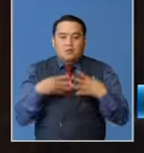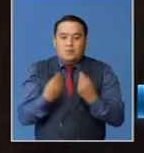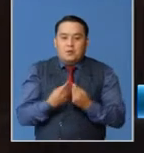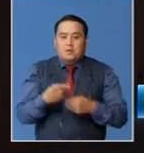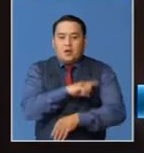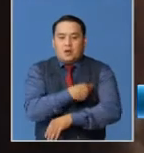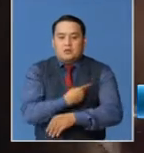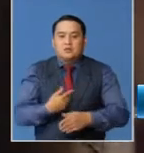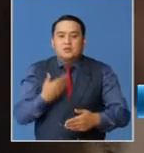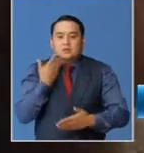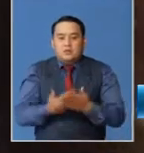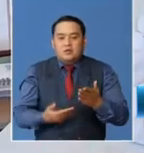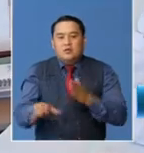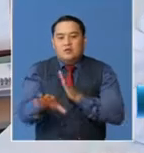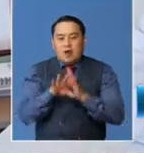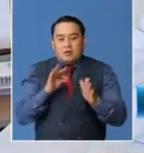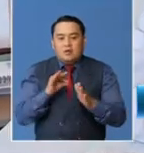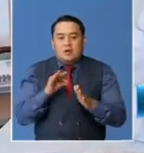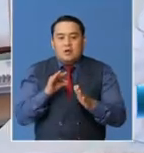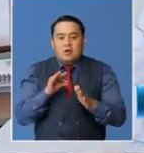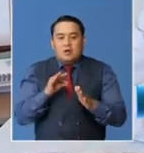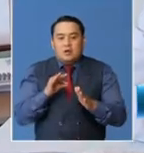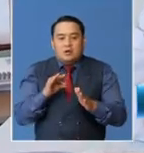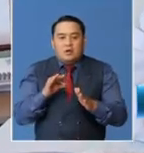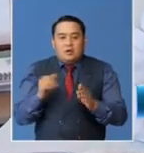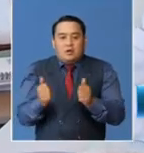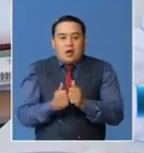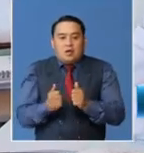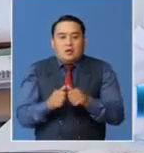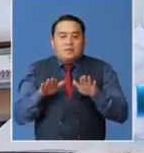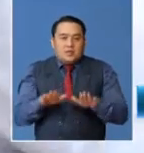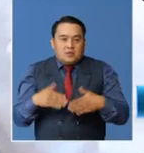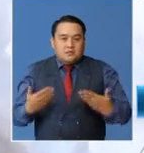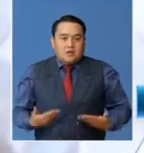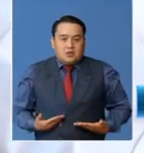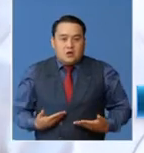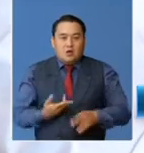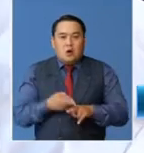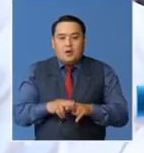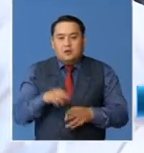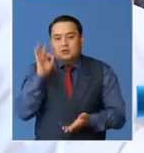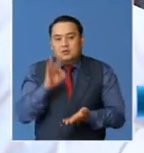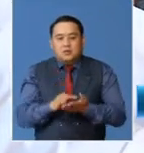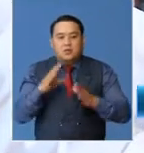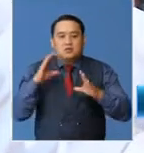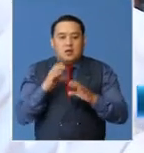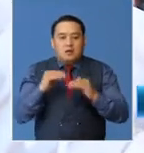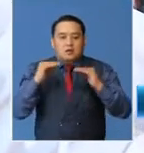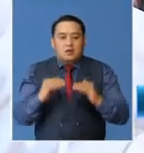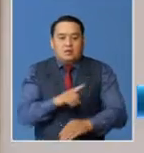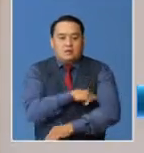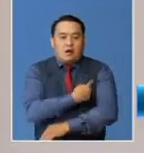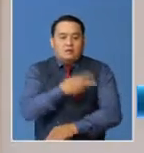медицины жителям советуют выбирать поликлинику в непосредственной близости к месту проживания. Кроме того, с целью снизить нагрузку на врачей